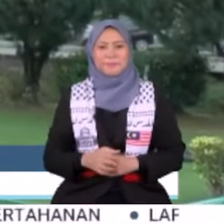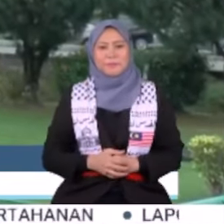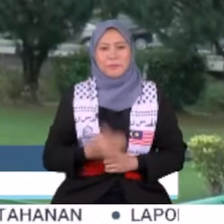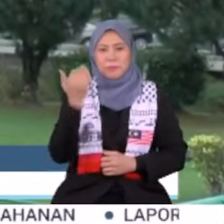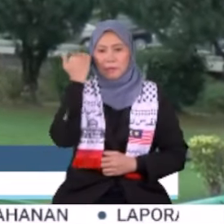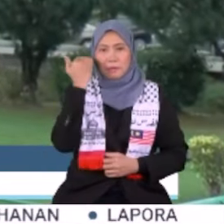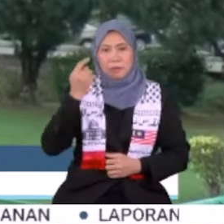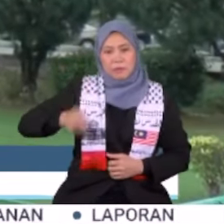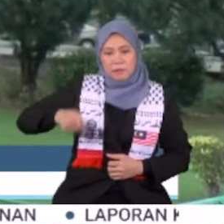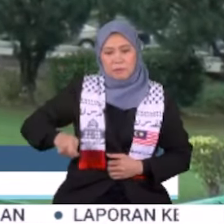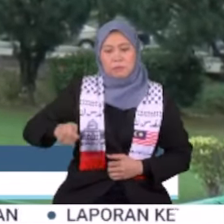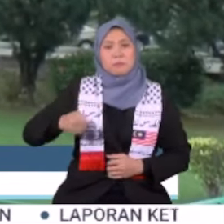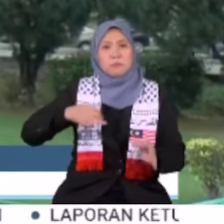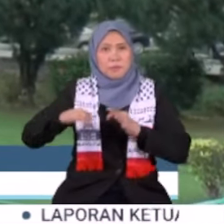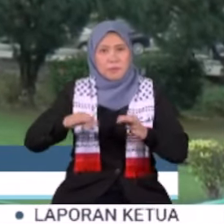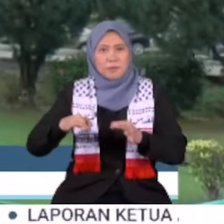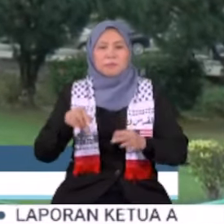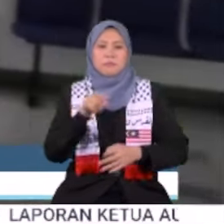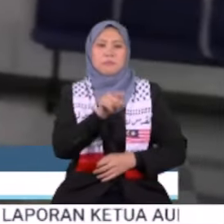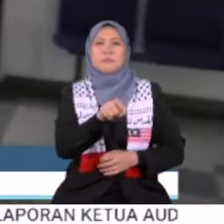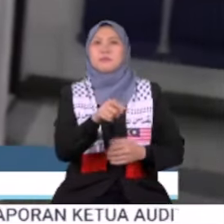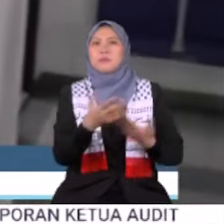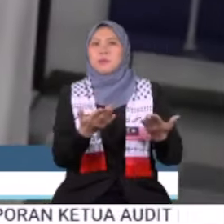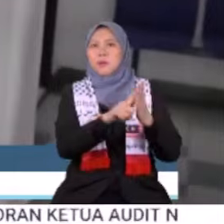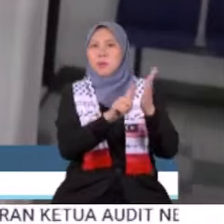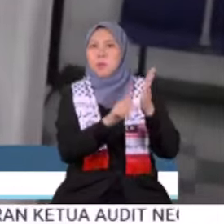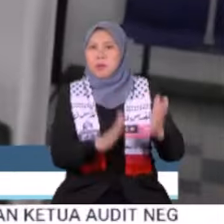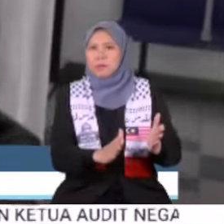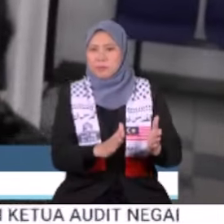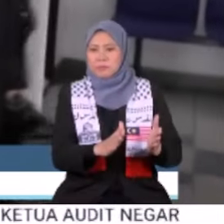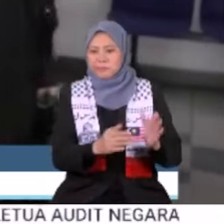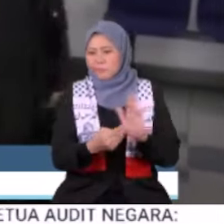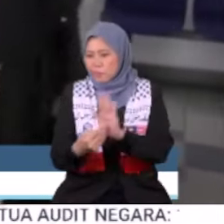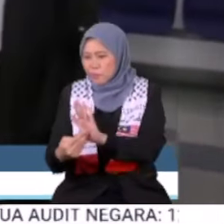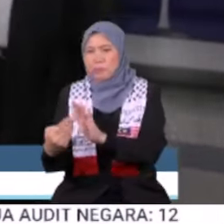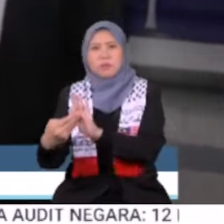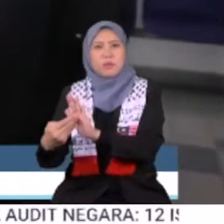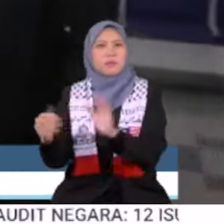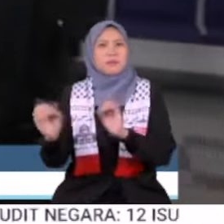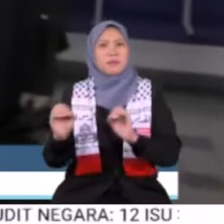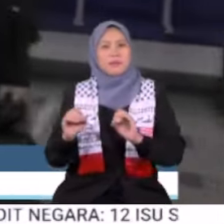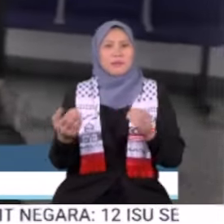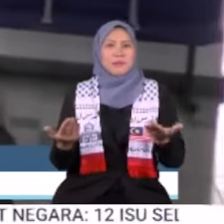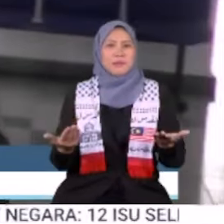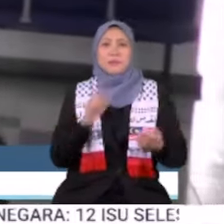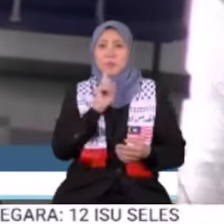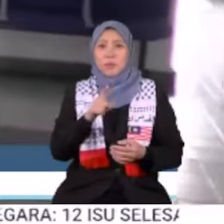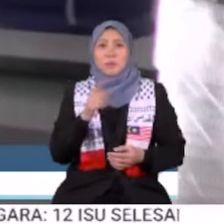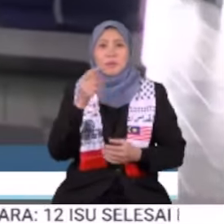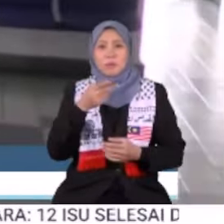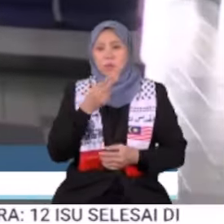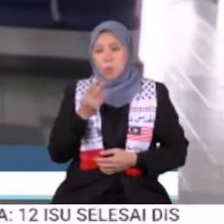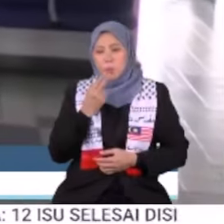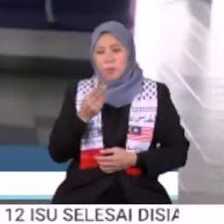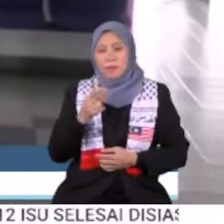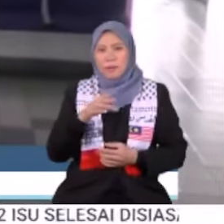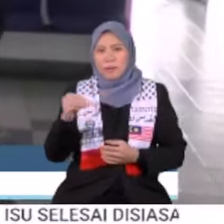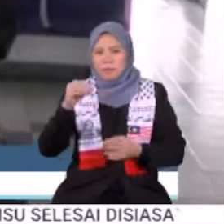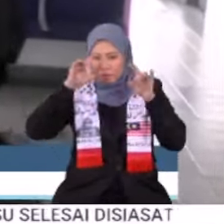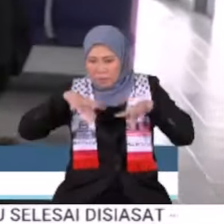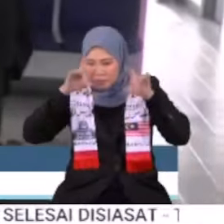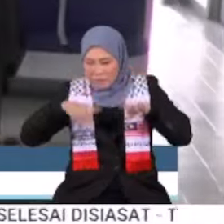Jelas Hakim Muhammad Razi, ini disebabkan pihak pendakwaan gagal mengemukakan saksi penting Chang Eng Chin di mahkamah kerana puntung rokok dan DNA